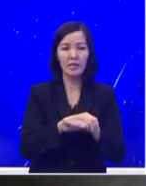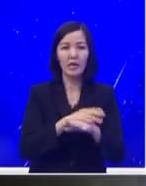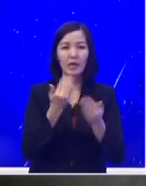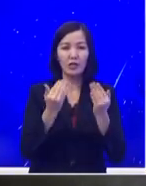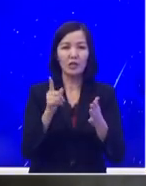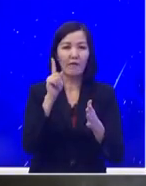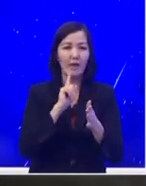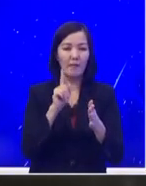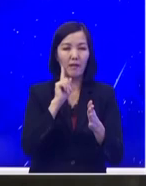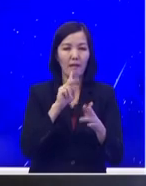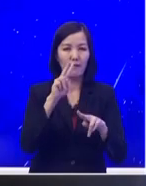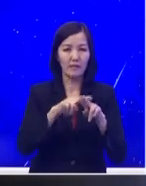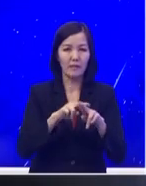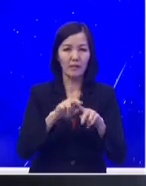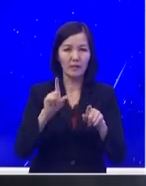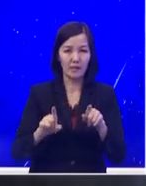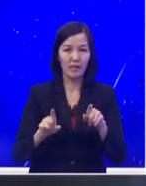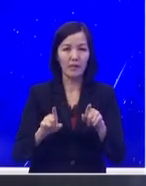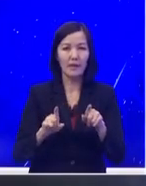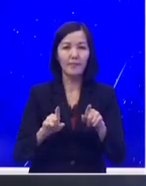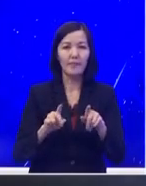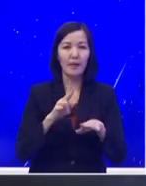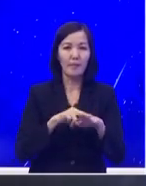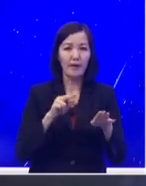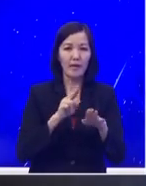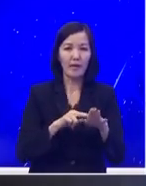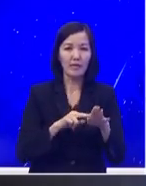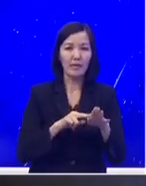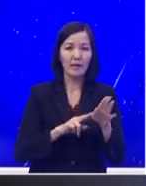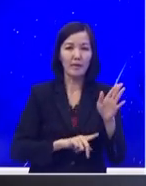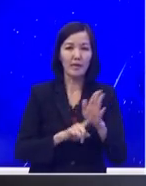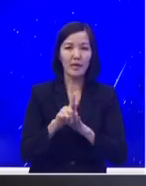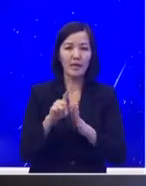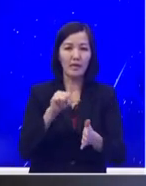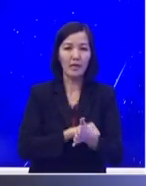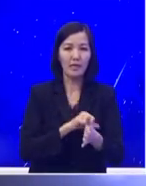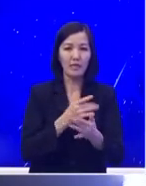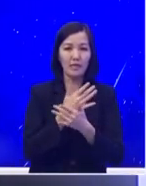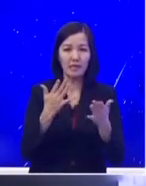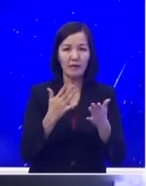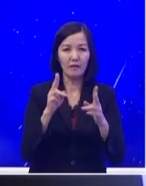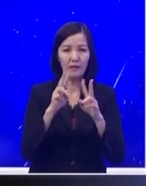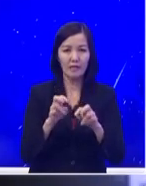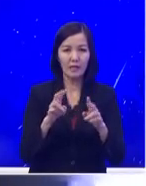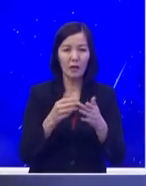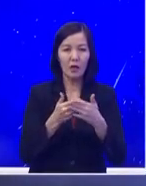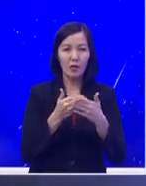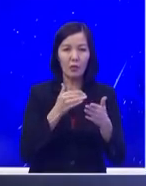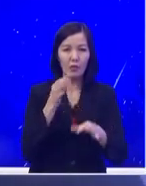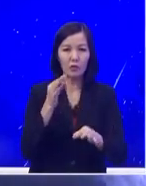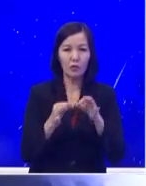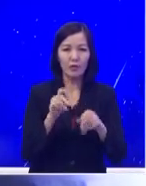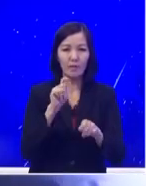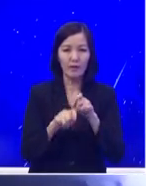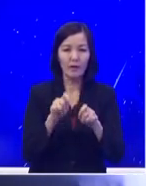водворены в изоляторы временного содержания. Стражи порядка устанавливают источник поставки наркотических средств. Начато досудебное производство